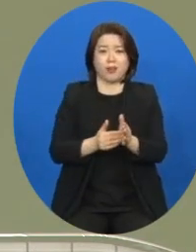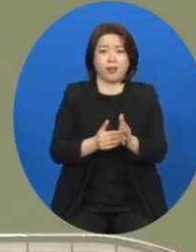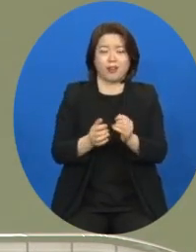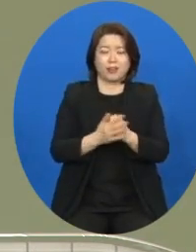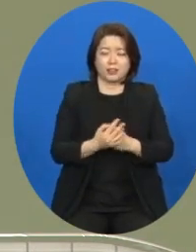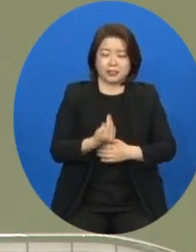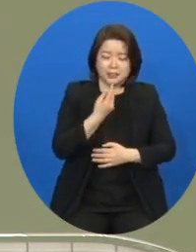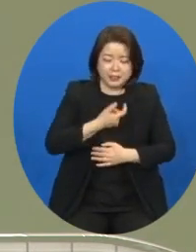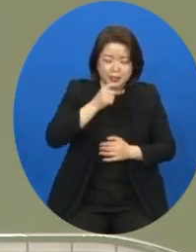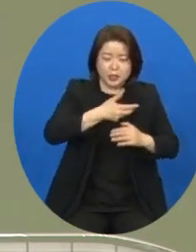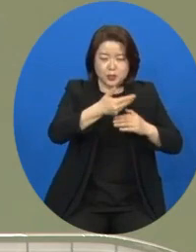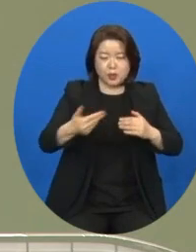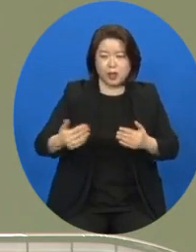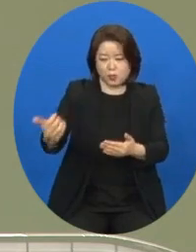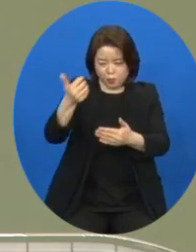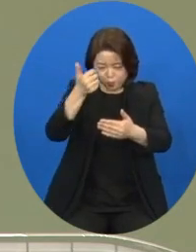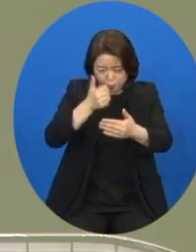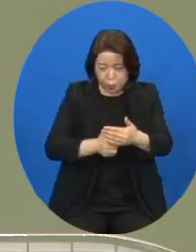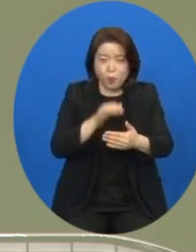와 계세요.